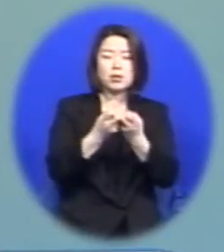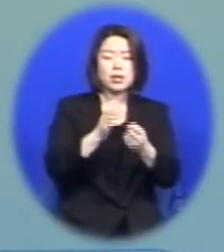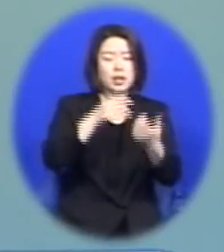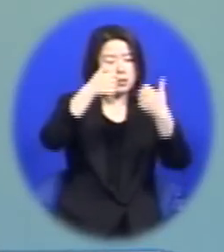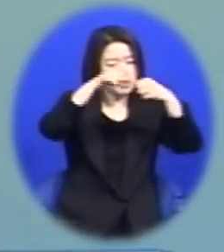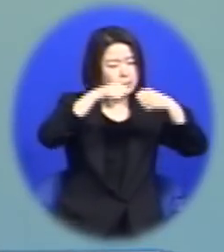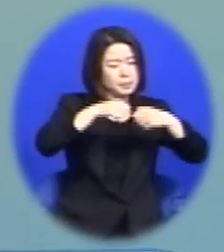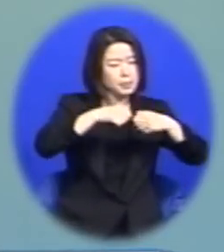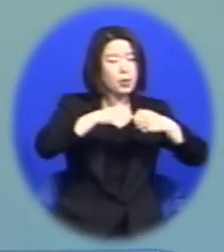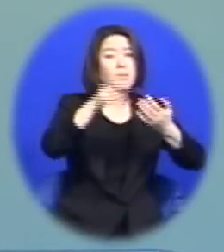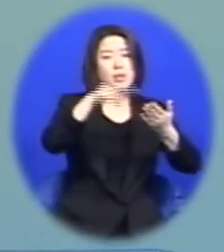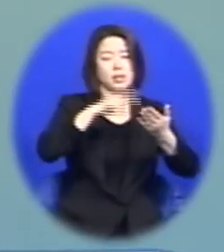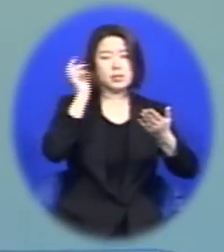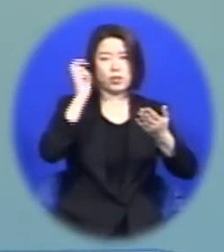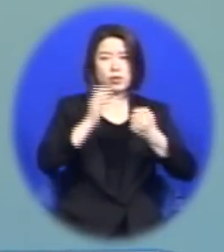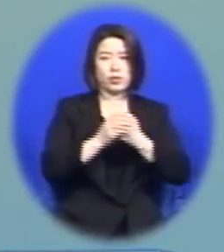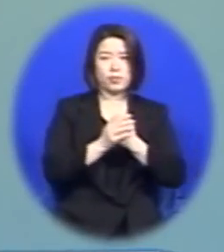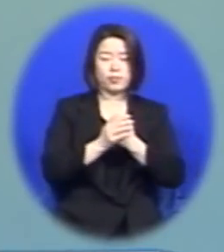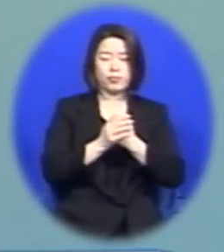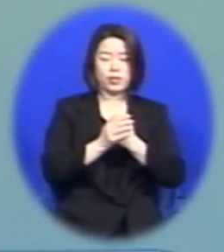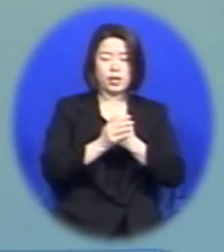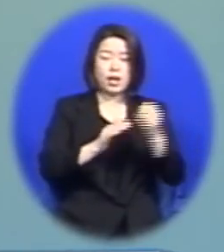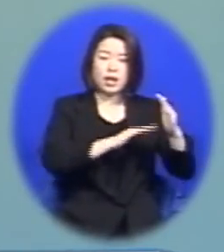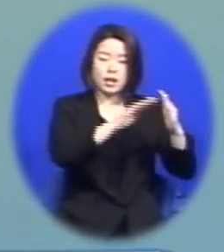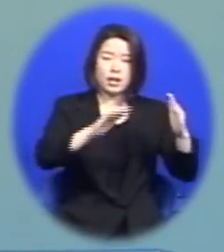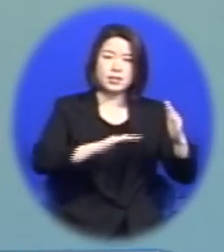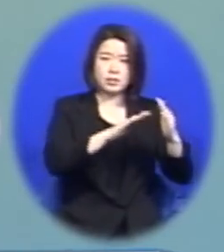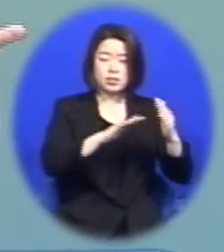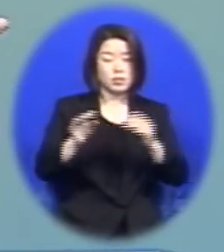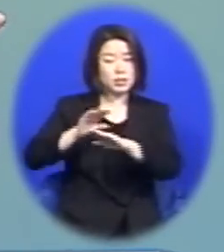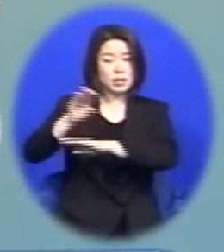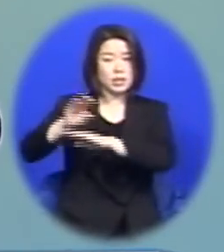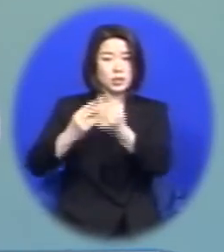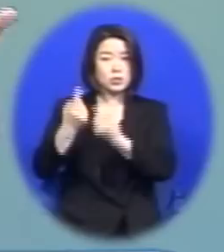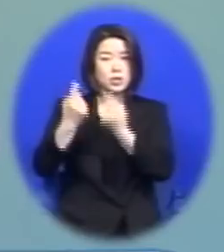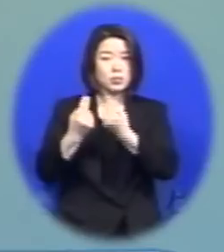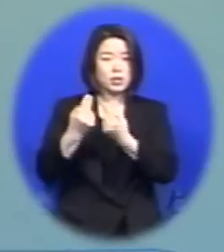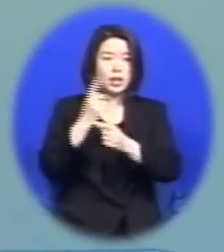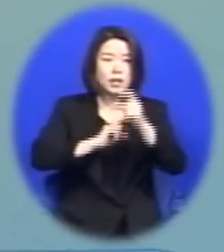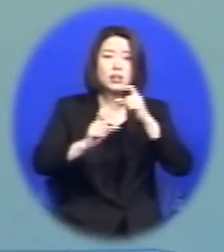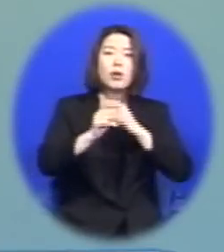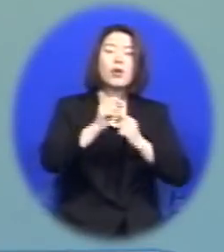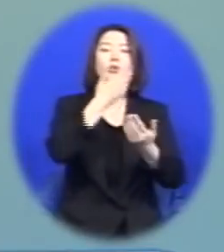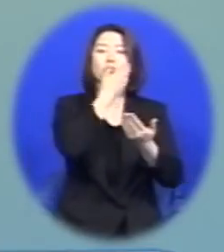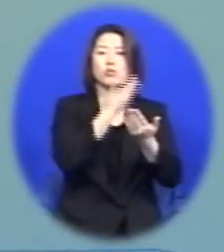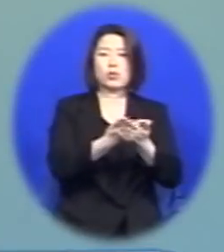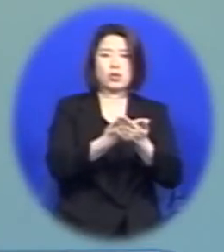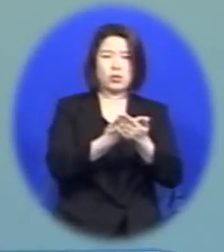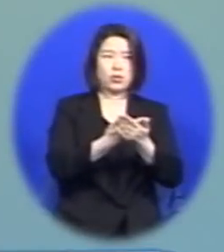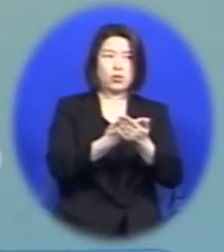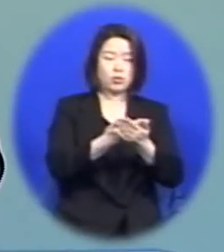가정은 자동차 보다도 훨씬 더 중요한 것이고 더 예민한 것이고 복잡합니다